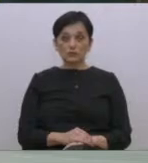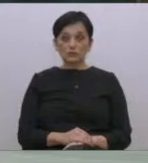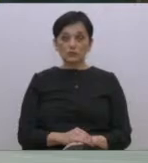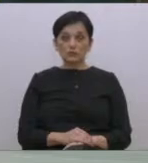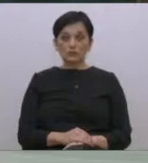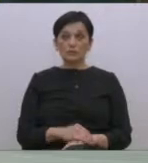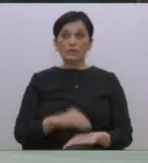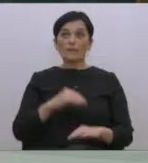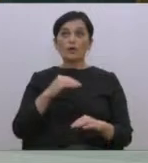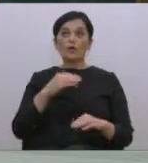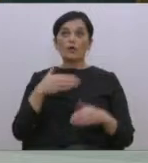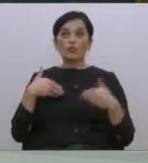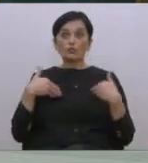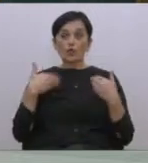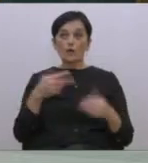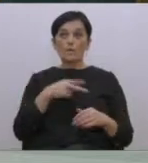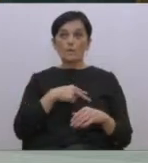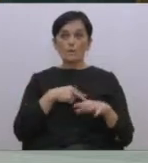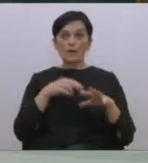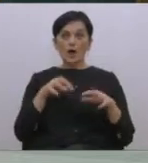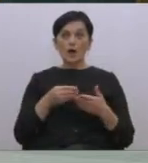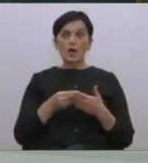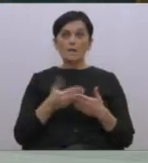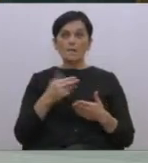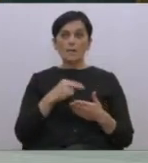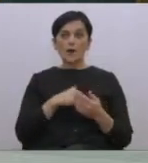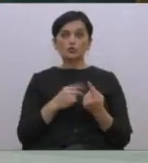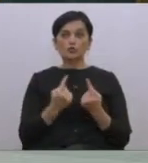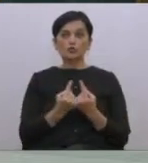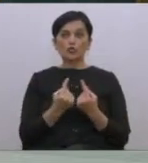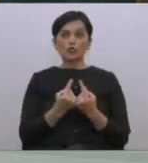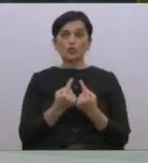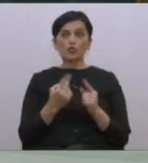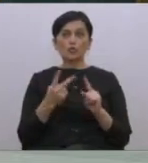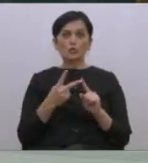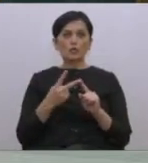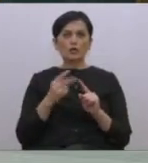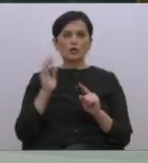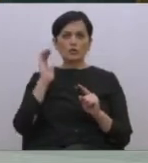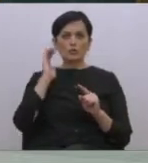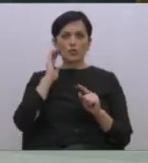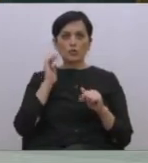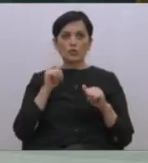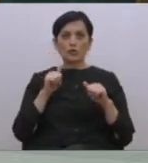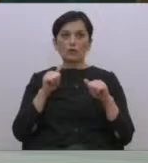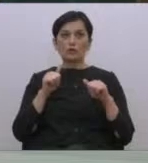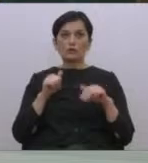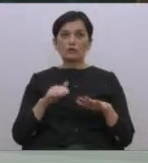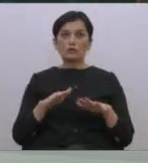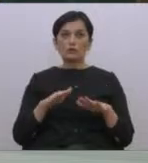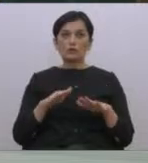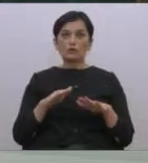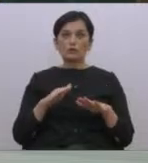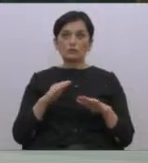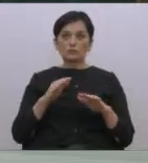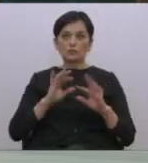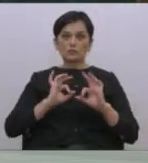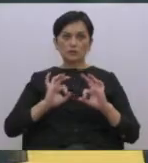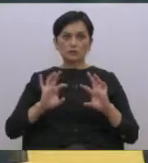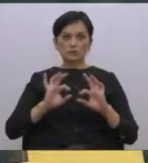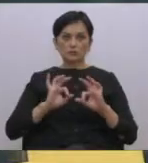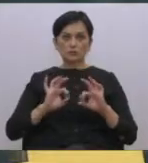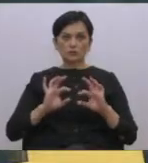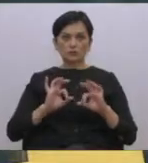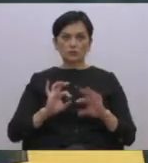მოგესალმებით, ბატონო პარლამენტის თავმჯდომარე, პატივცემულო კოლეგებო, მეორე მოსვლით დადგენილი წესით მსად ვარ განვიხილოთ წარმოდგენილი ცვლილებები.